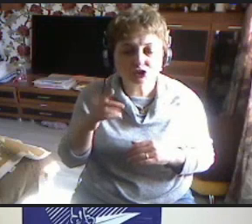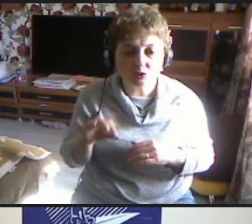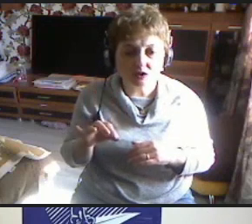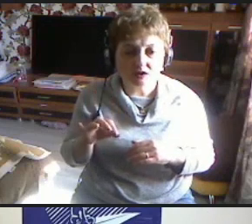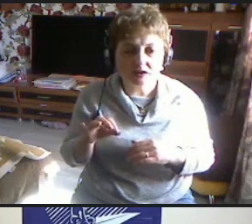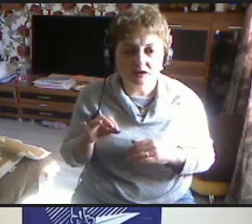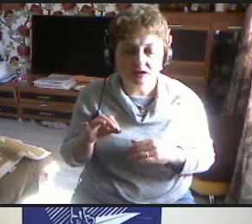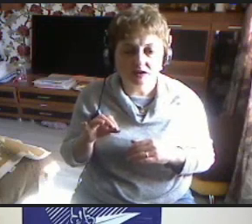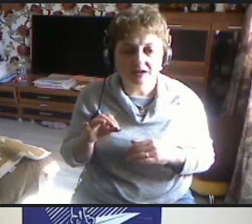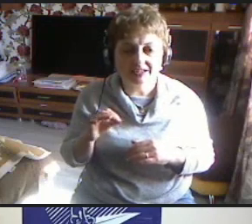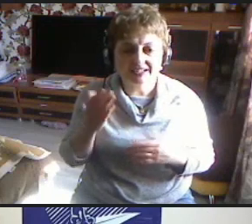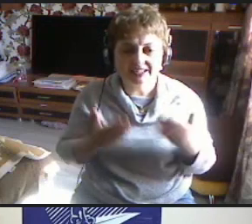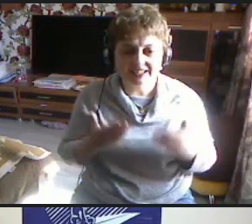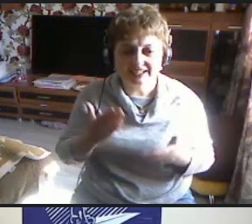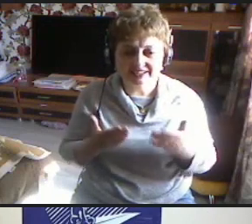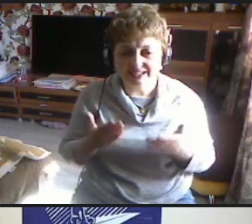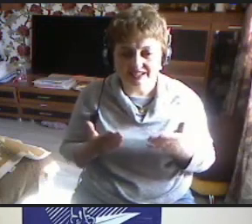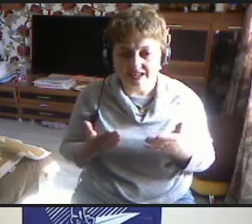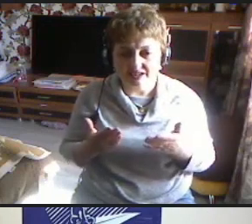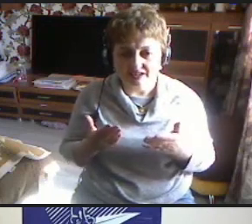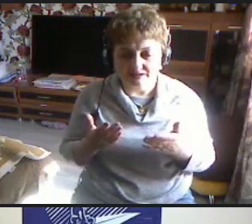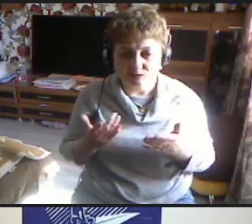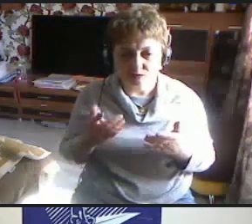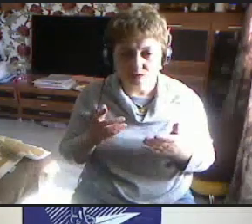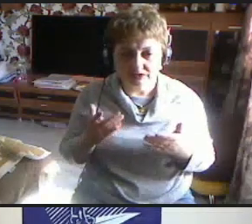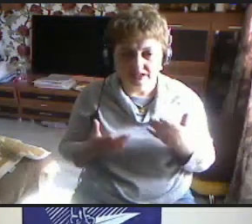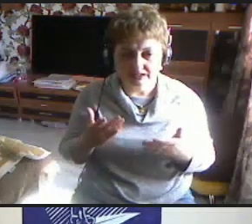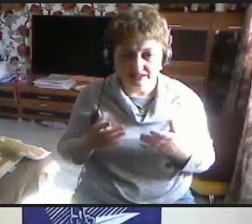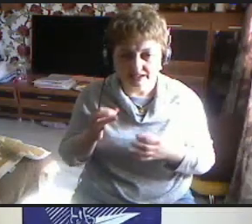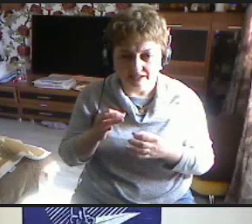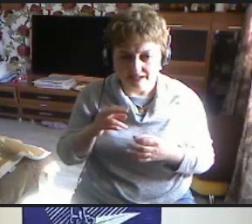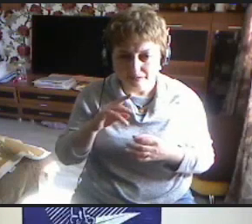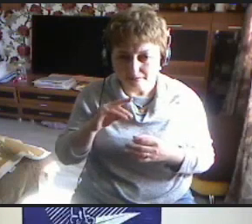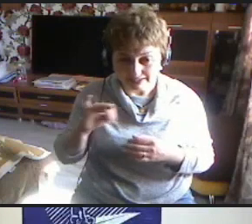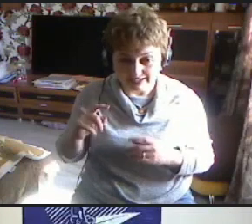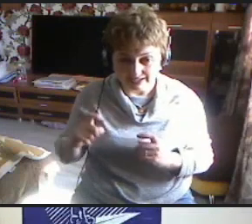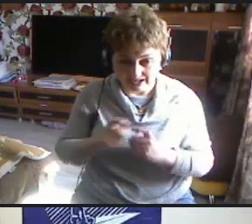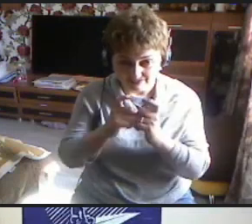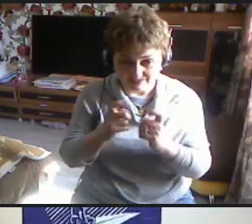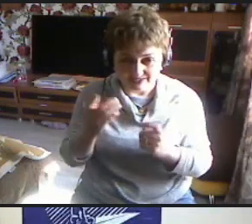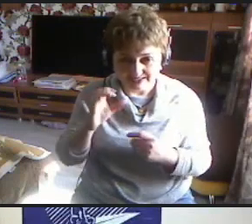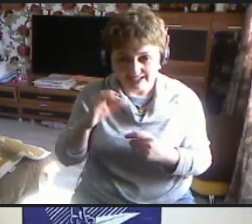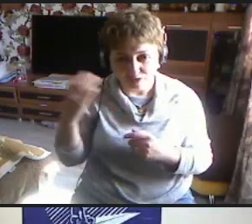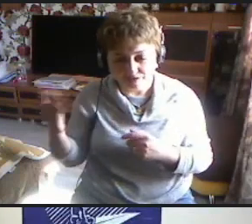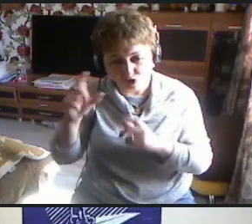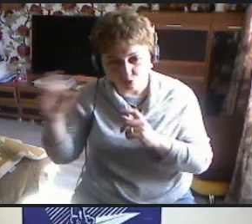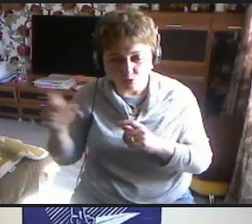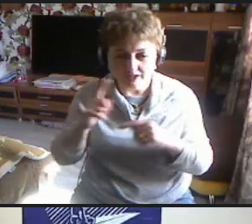если, так сказать, при конфликте, да, то есть с одной стороны школа, с другой стороны родители